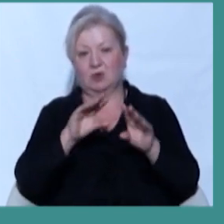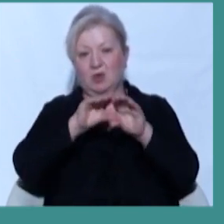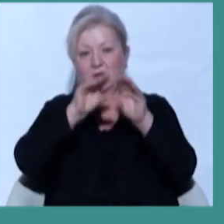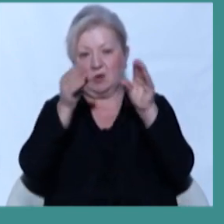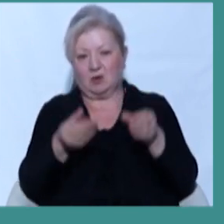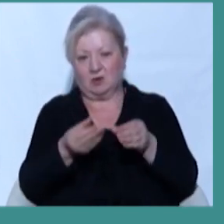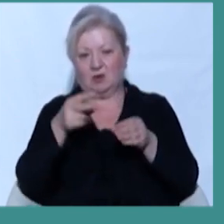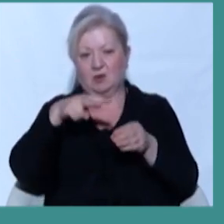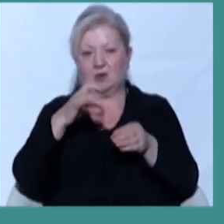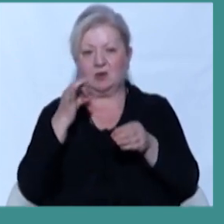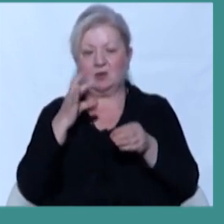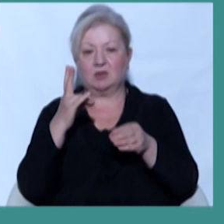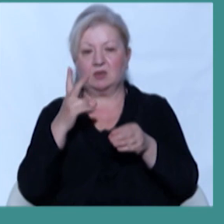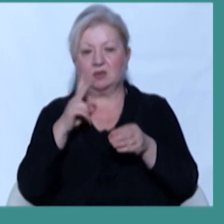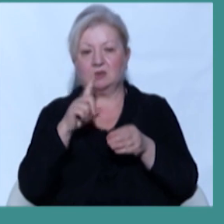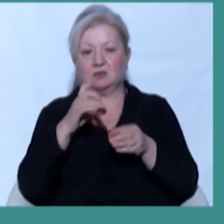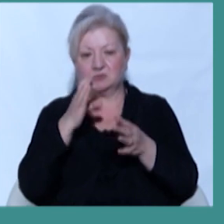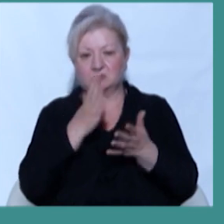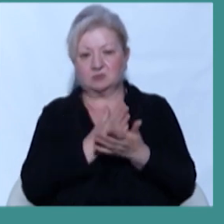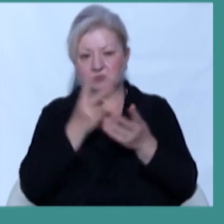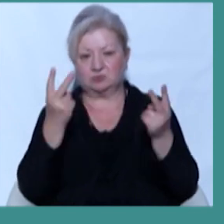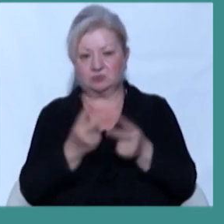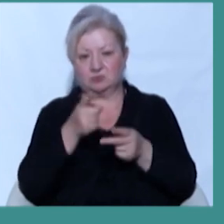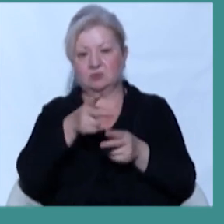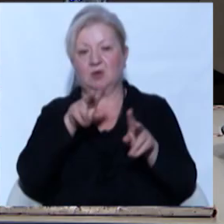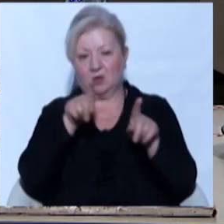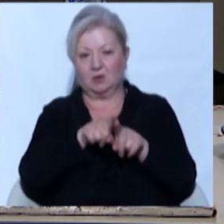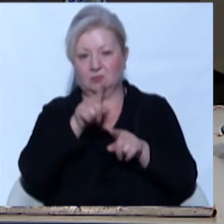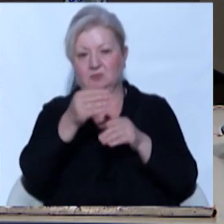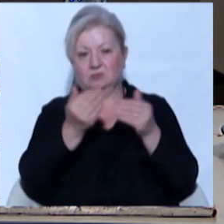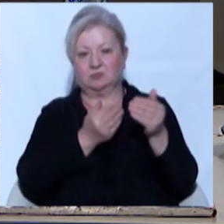ამოზნექილი ლინზა, რომელიც ისევ წაანაცვლებს ამ ფოკუსს.